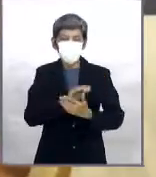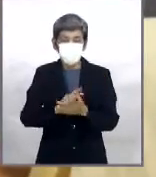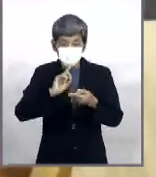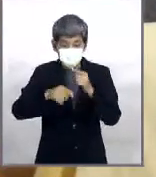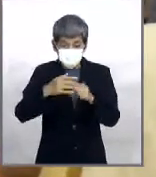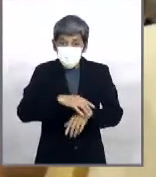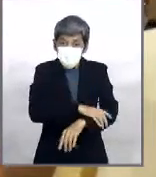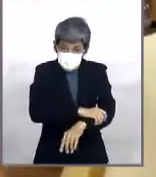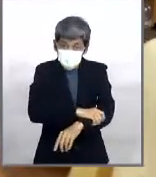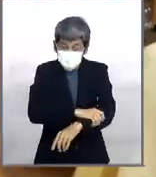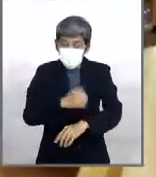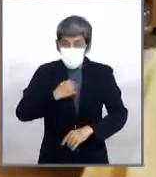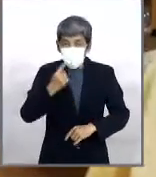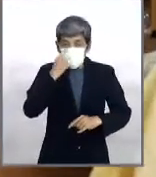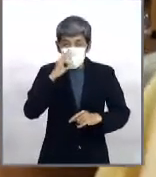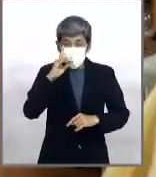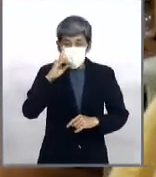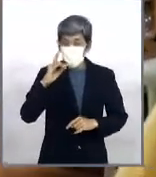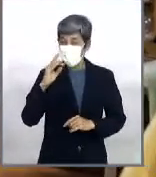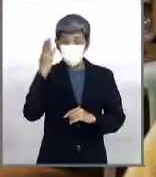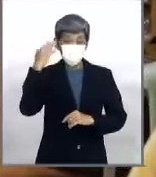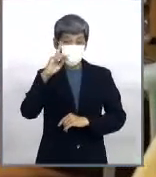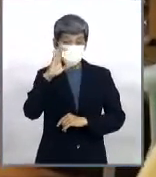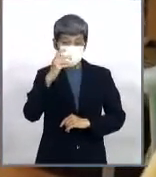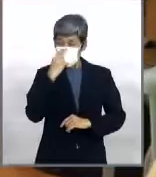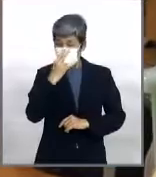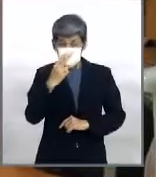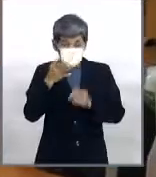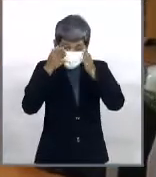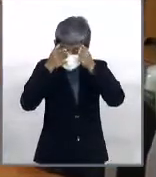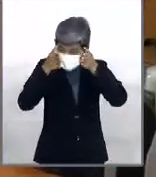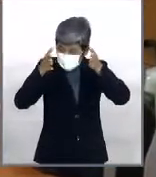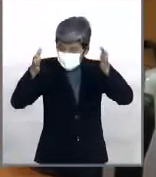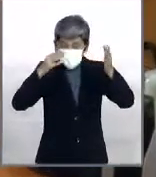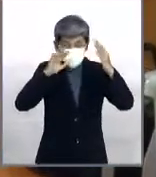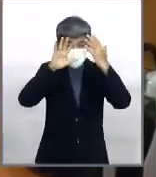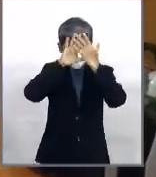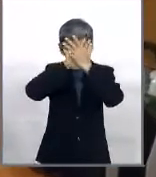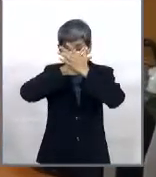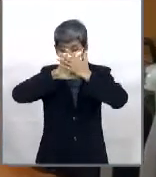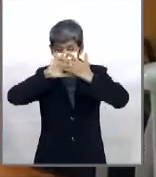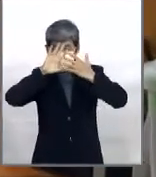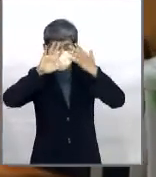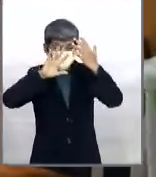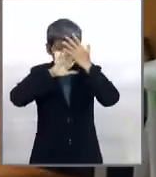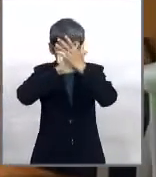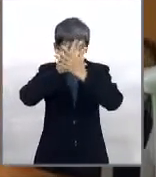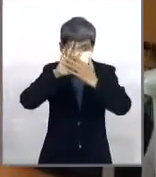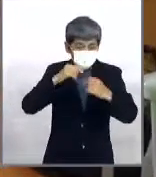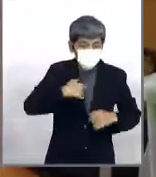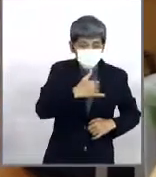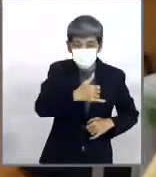าใช้คำว่าเพื่อนจูงนี่คือจากการเห็น 100% เนี่ยณวันนั้นน่ะ มันเห็นแล้วมันงงมันเห็นแล้วมันงงมันเบอ